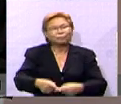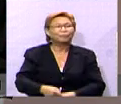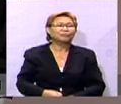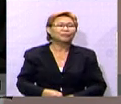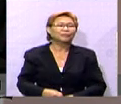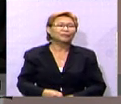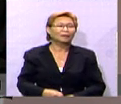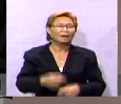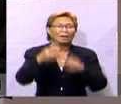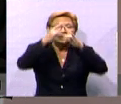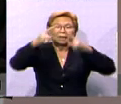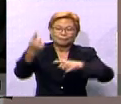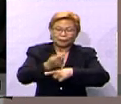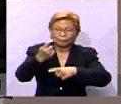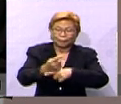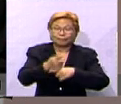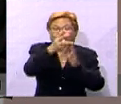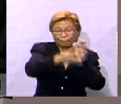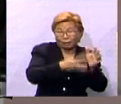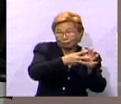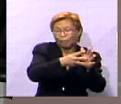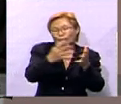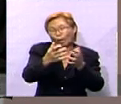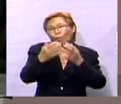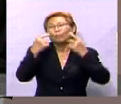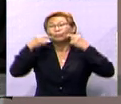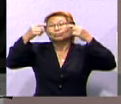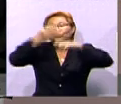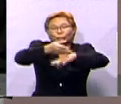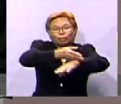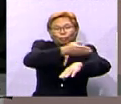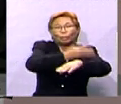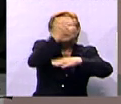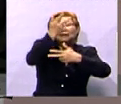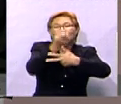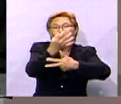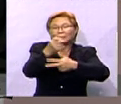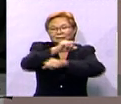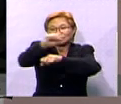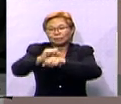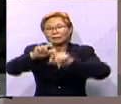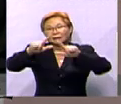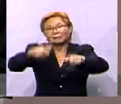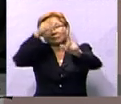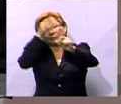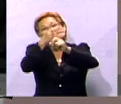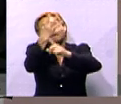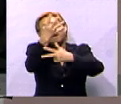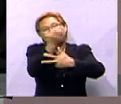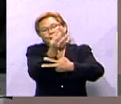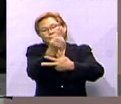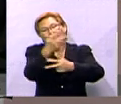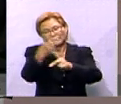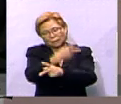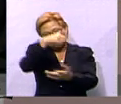Dalam pada itu, Kem Badminton Para pula mahu memperbaiki pencapaian 3 emas 2 tahun lalu di Singapura dan meletakkan sasaran 4 emas